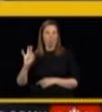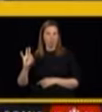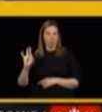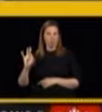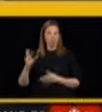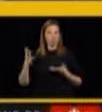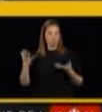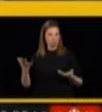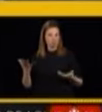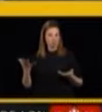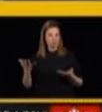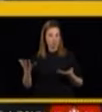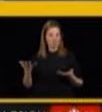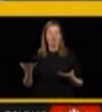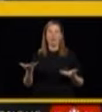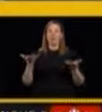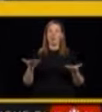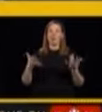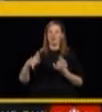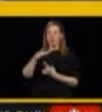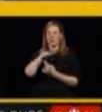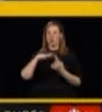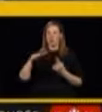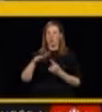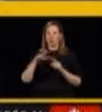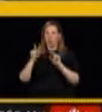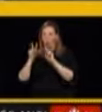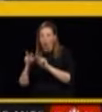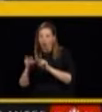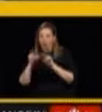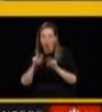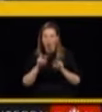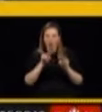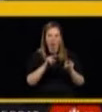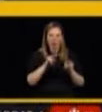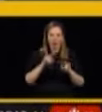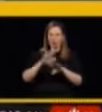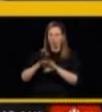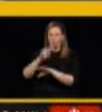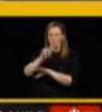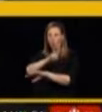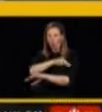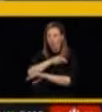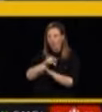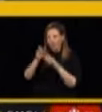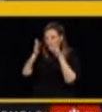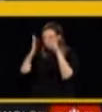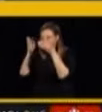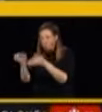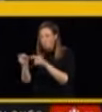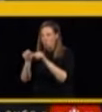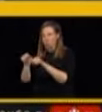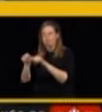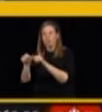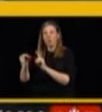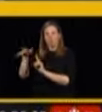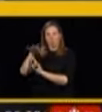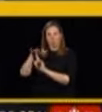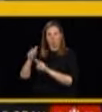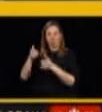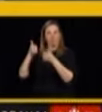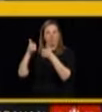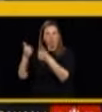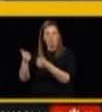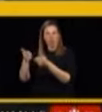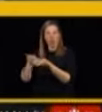vous le voyez, si on regarde juste la situation dans les hôpitaux, la situation est vraiment sous contrôle, vraiment